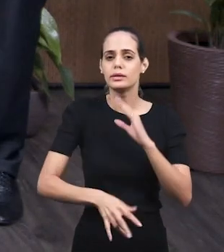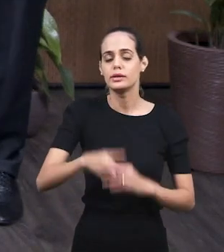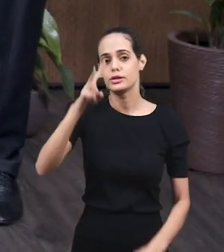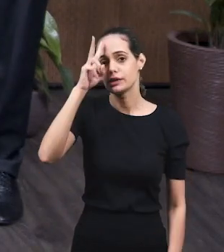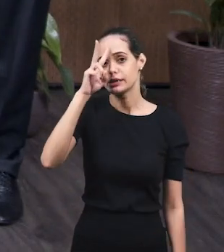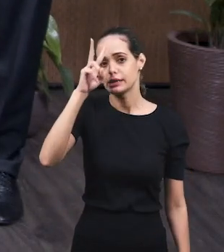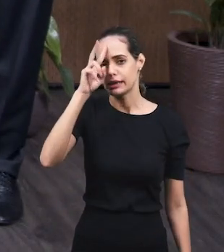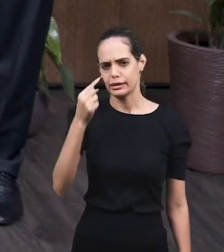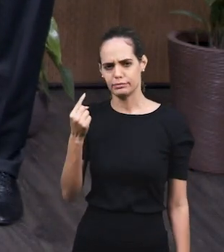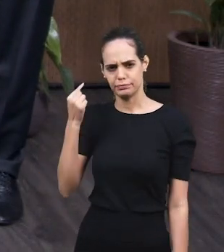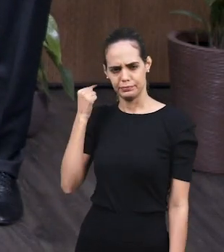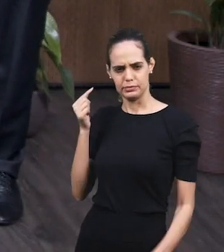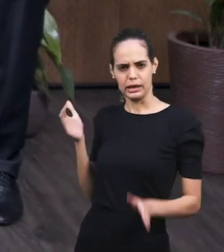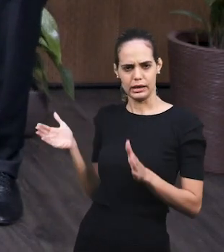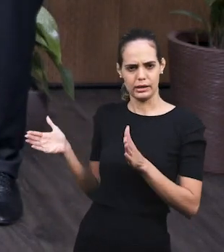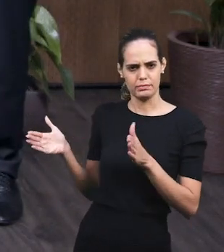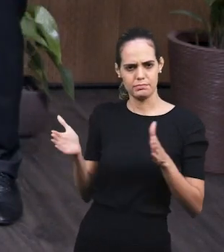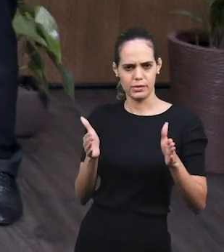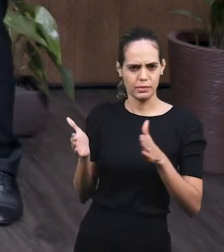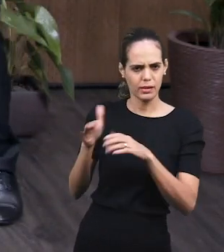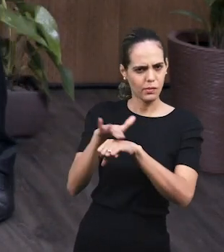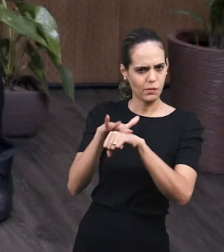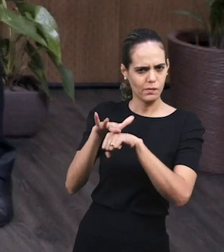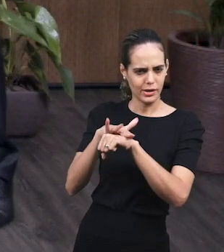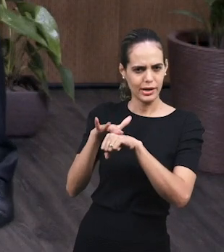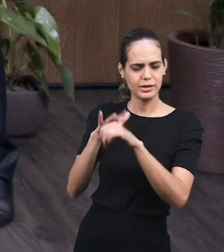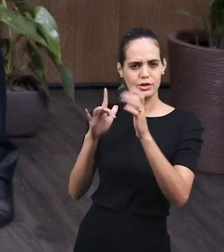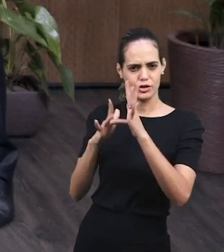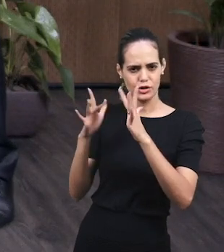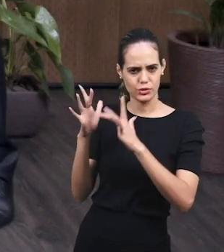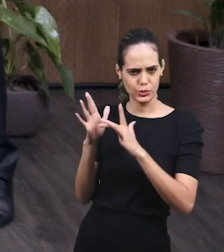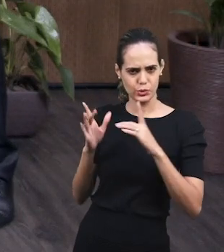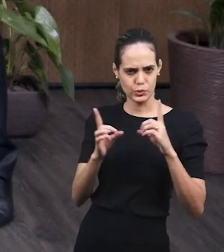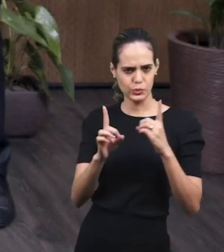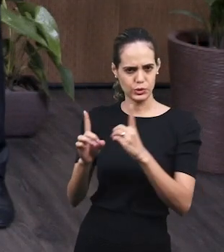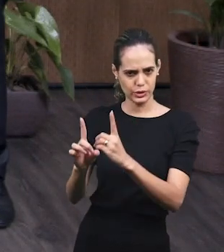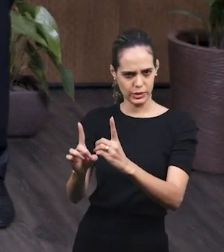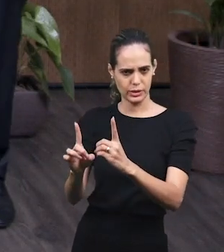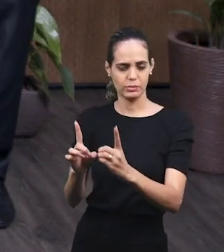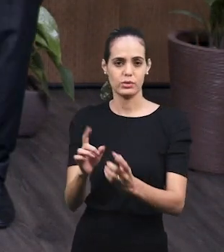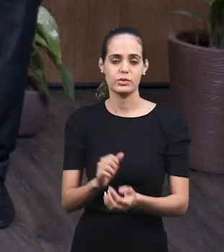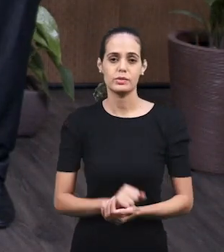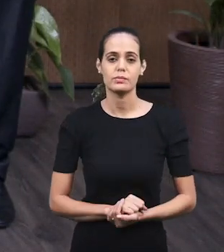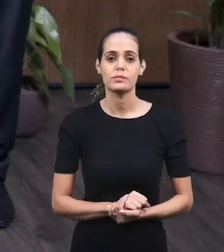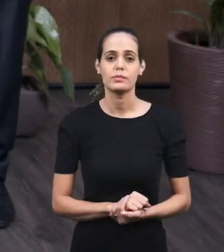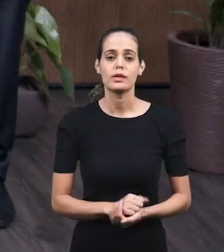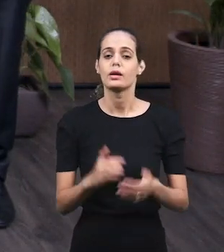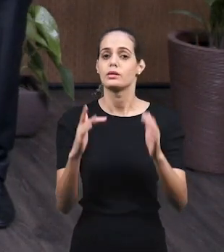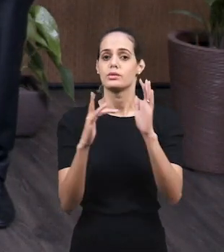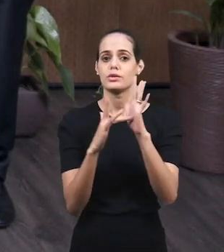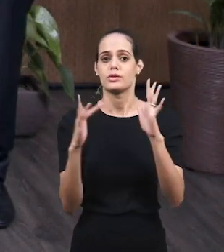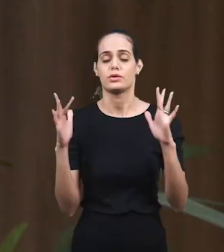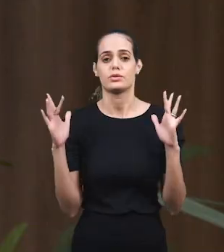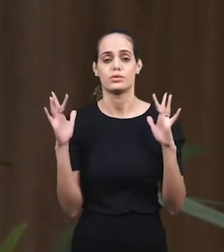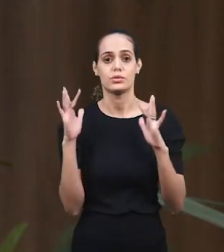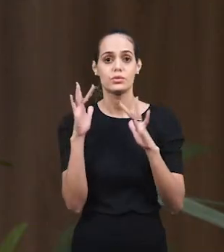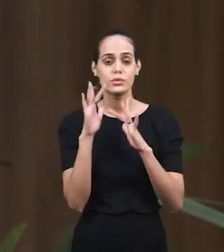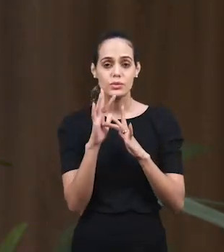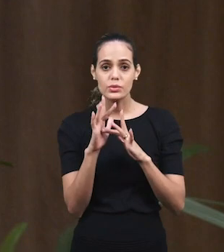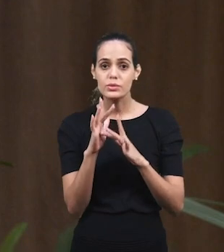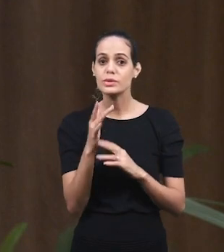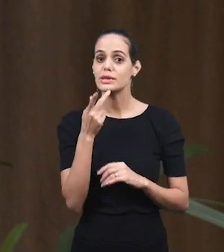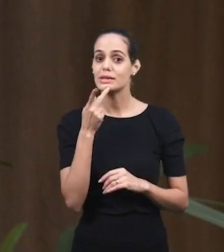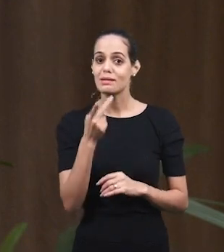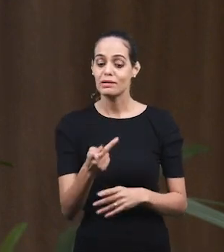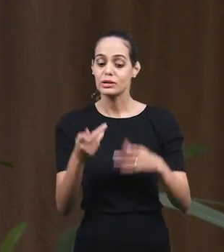pardon. Une autre question historique importante, dans cette occasion, c'est-à-dire dans cette